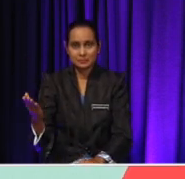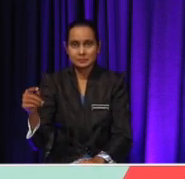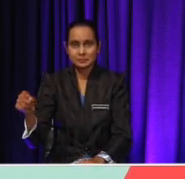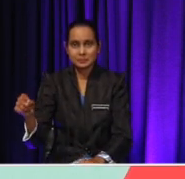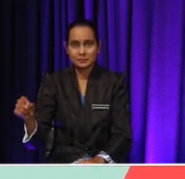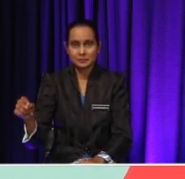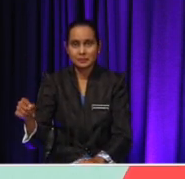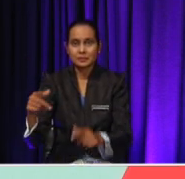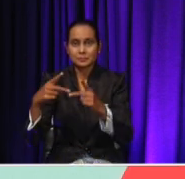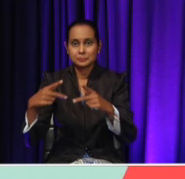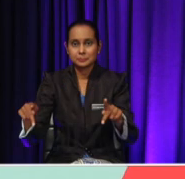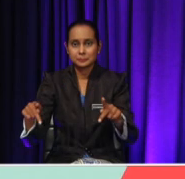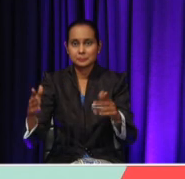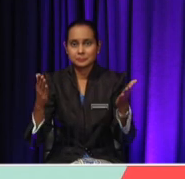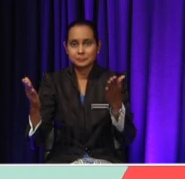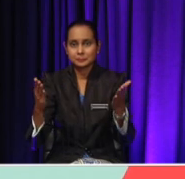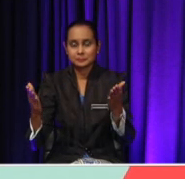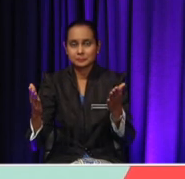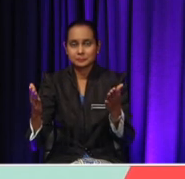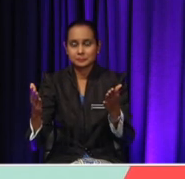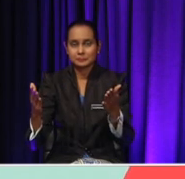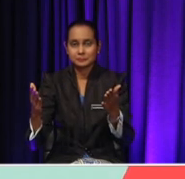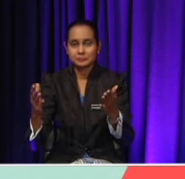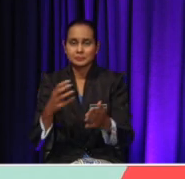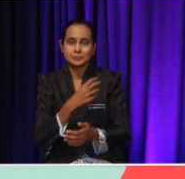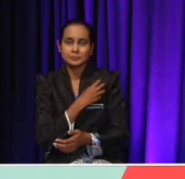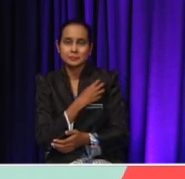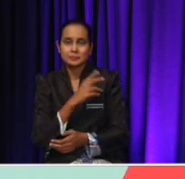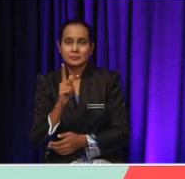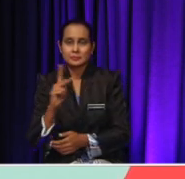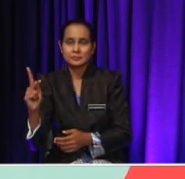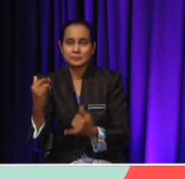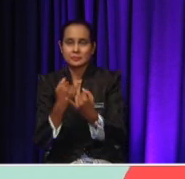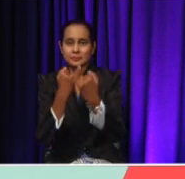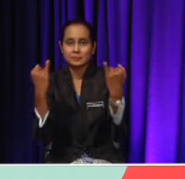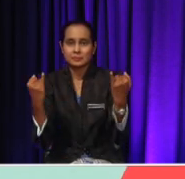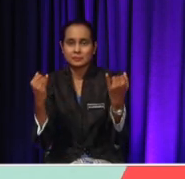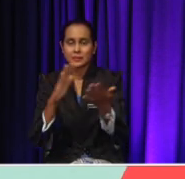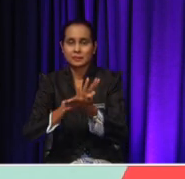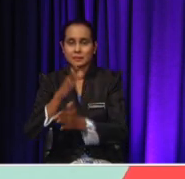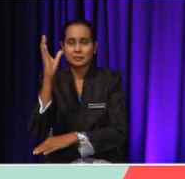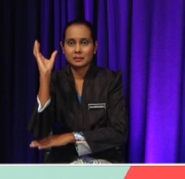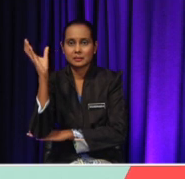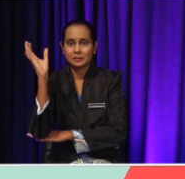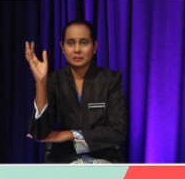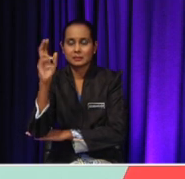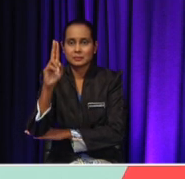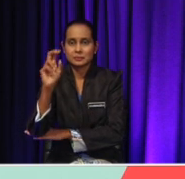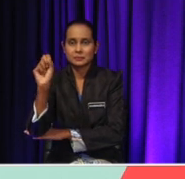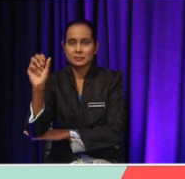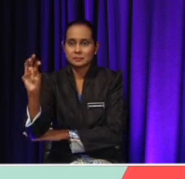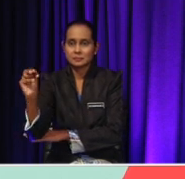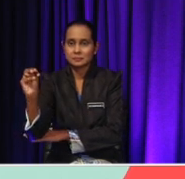universitymat sebagai pegawai kanan penerangan menjadi tenaga pengajar di Universitas Malaysia